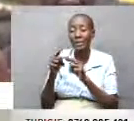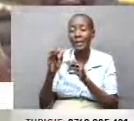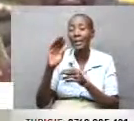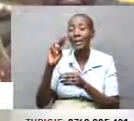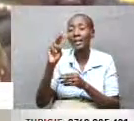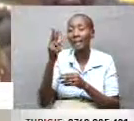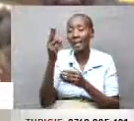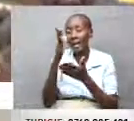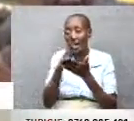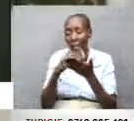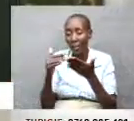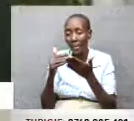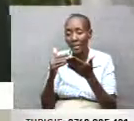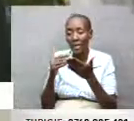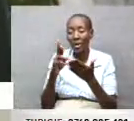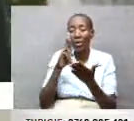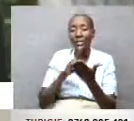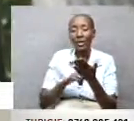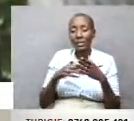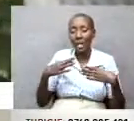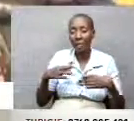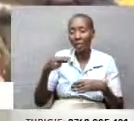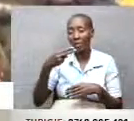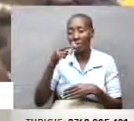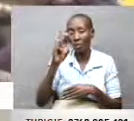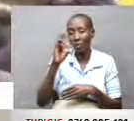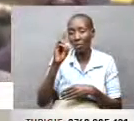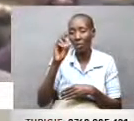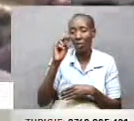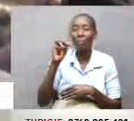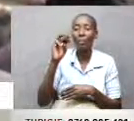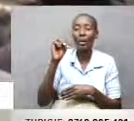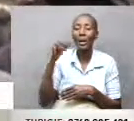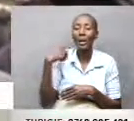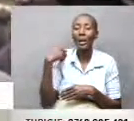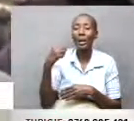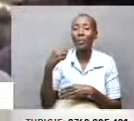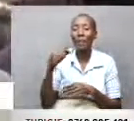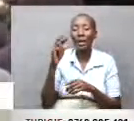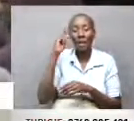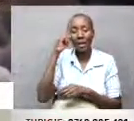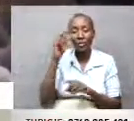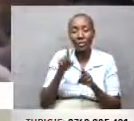pili ya kusajili watu wetu kwa huduma namba. Na ndio mtukufu rais akaamua ya kwamba